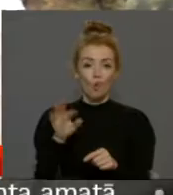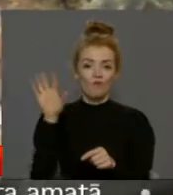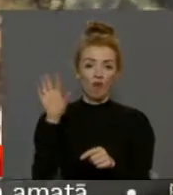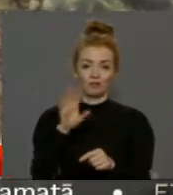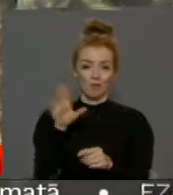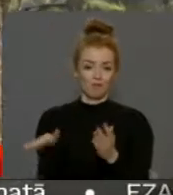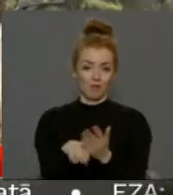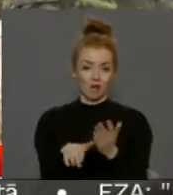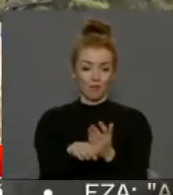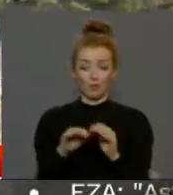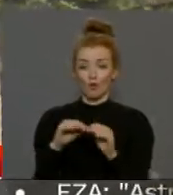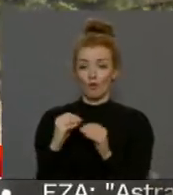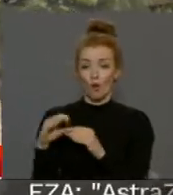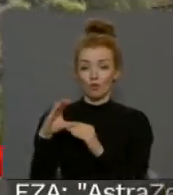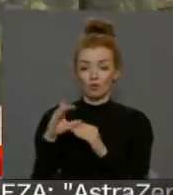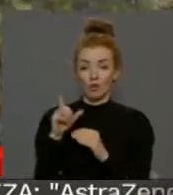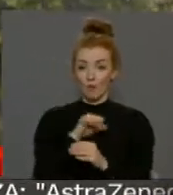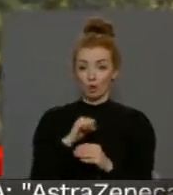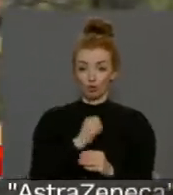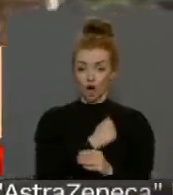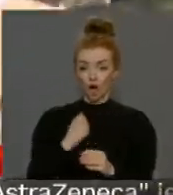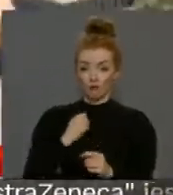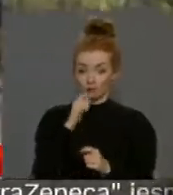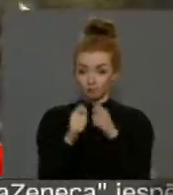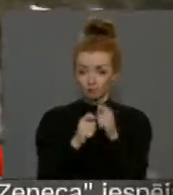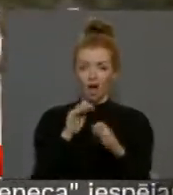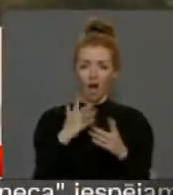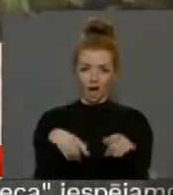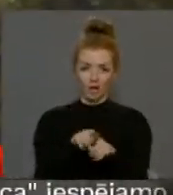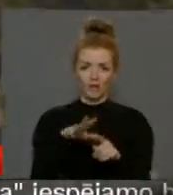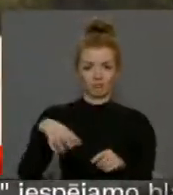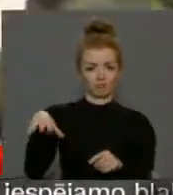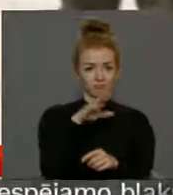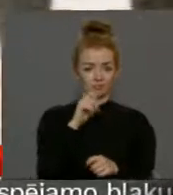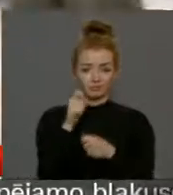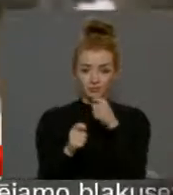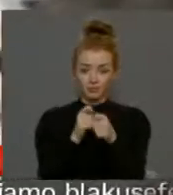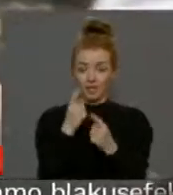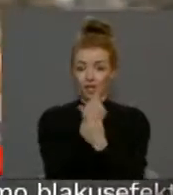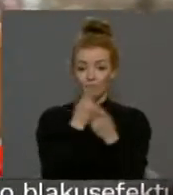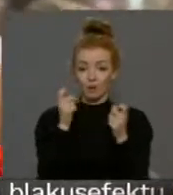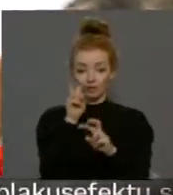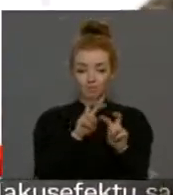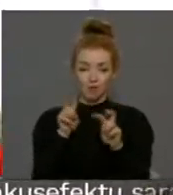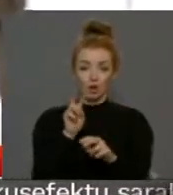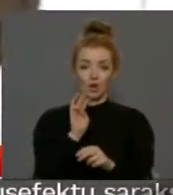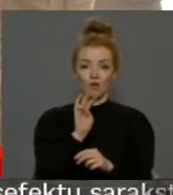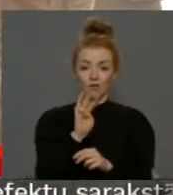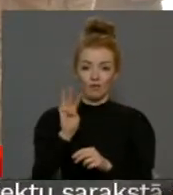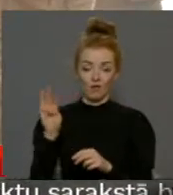Lai gan primāri fondā ziedo paši karavīri, iesaistīties var jebkurš. Lai ziedotu informāciju meklējam mājaslapā